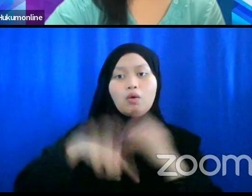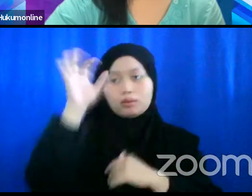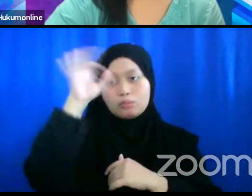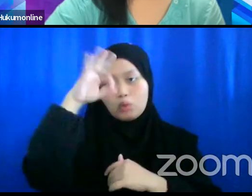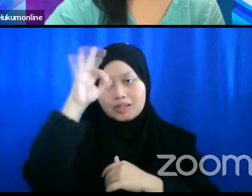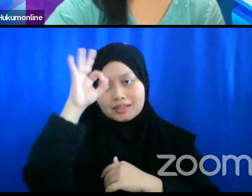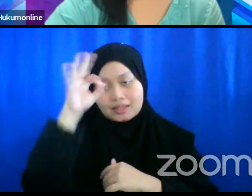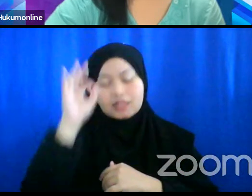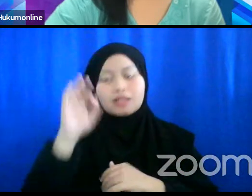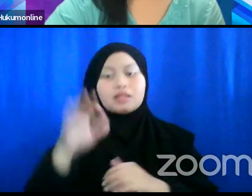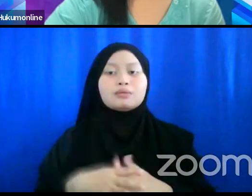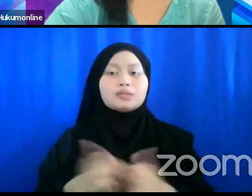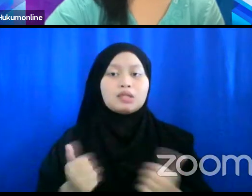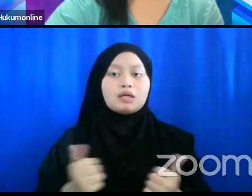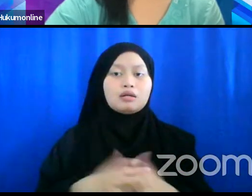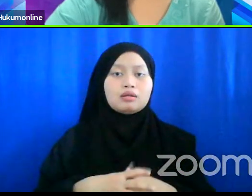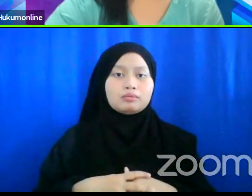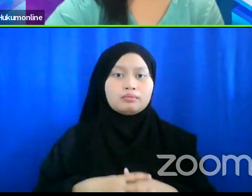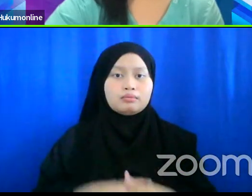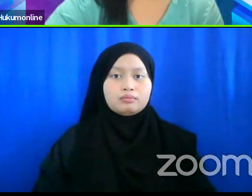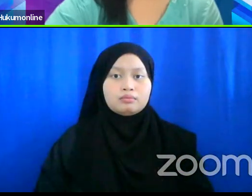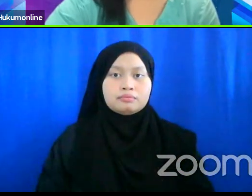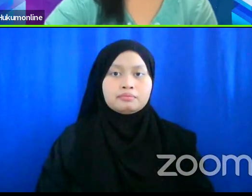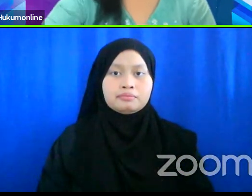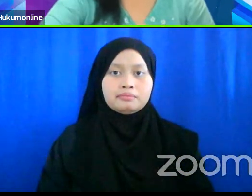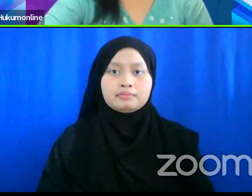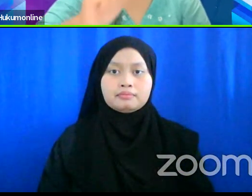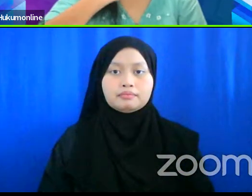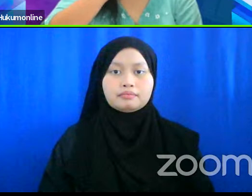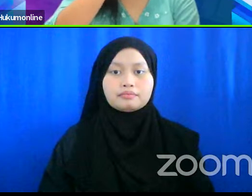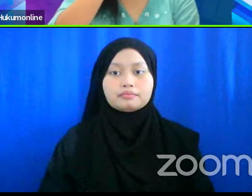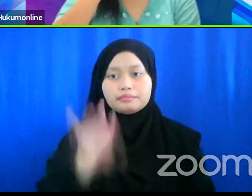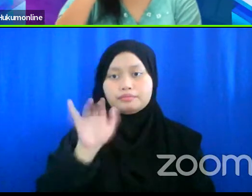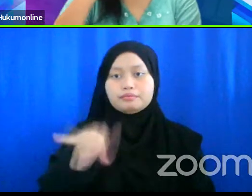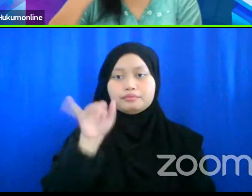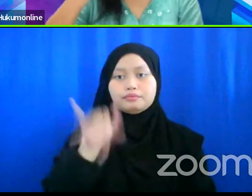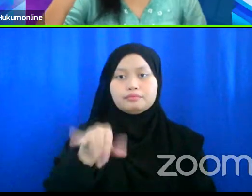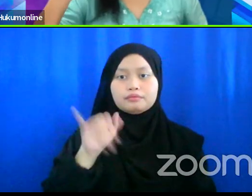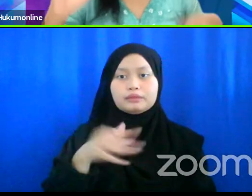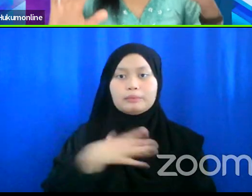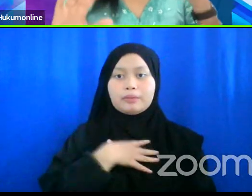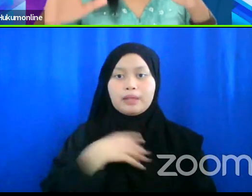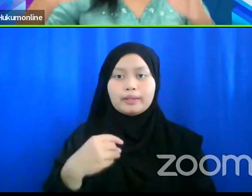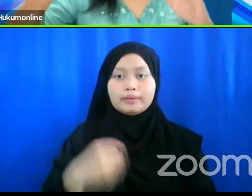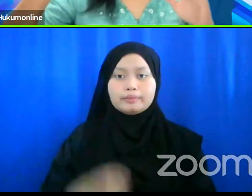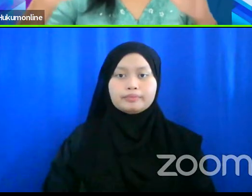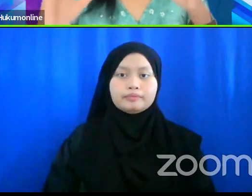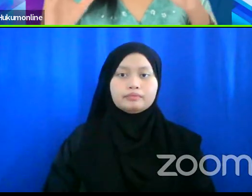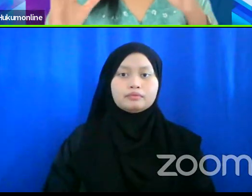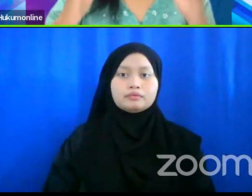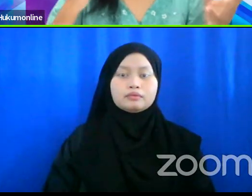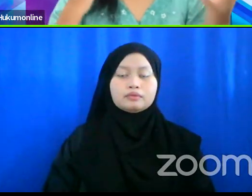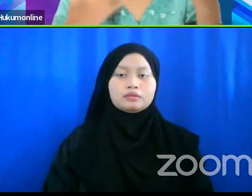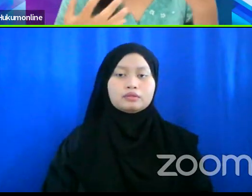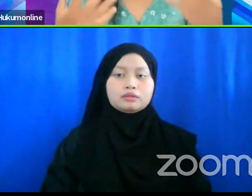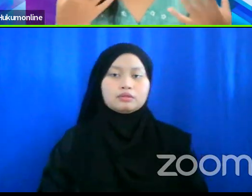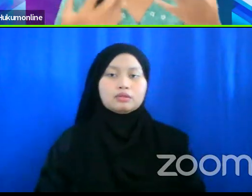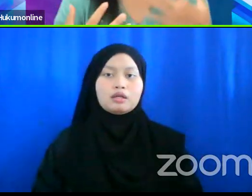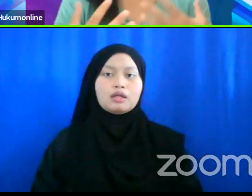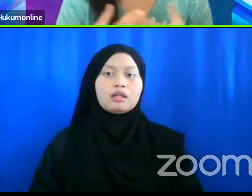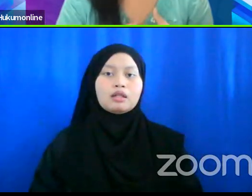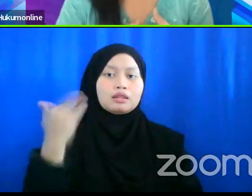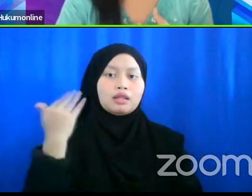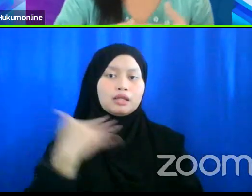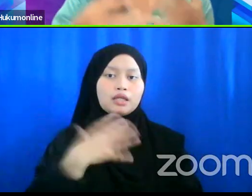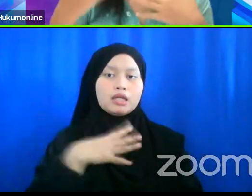lainnya ya ya ya bye bye itu menarik tadi yang bisa saya tarik terkait